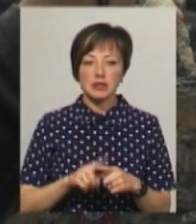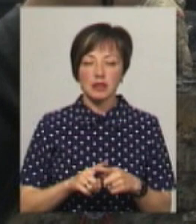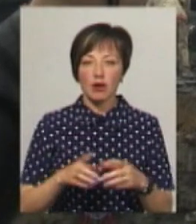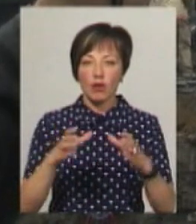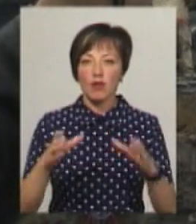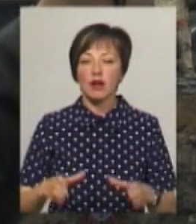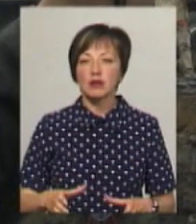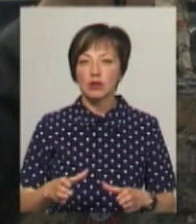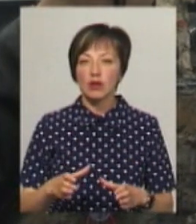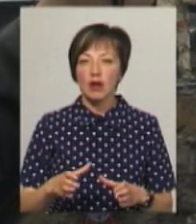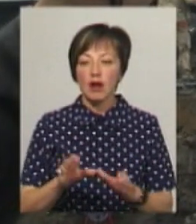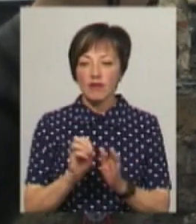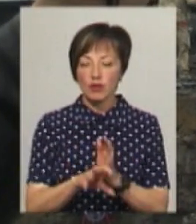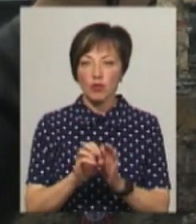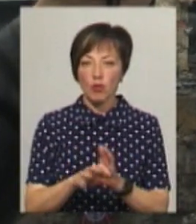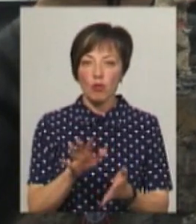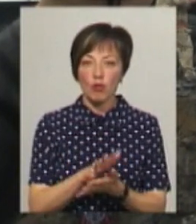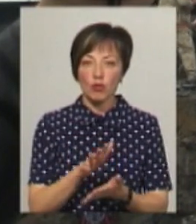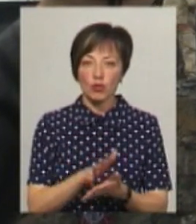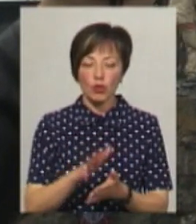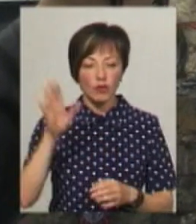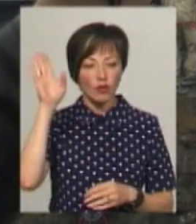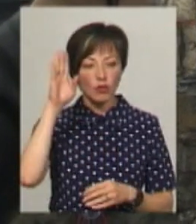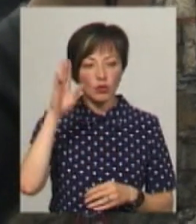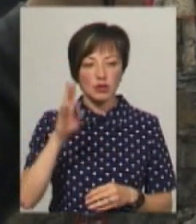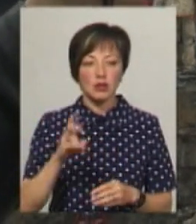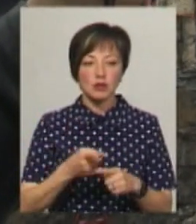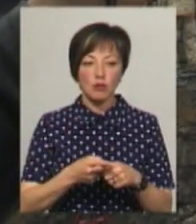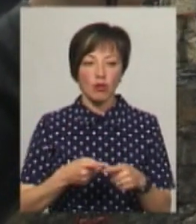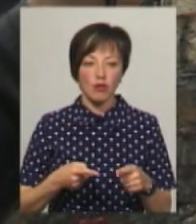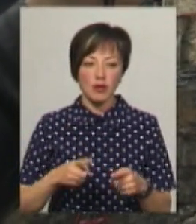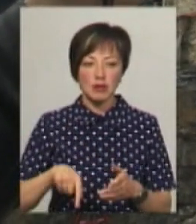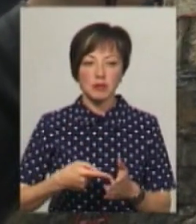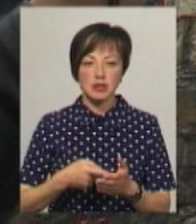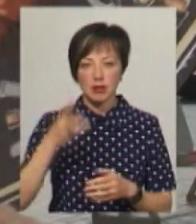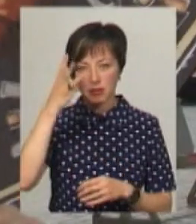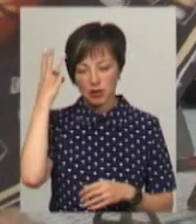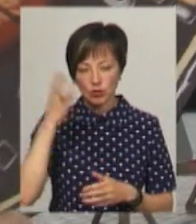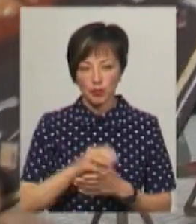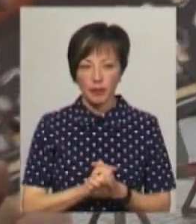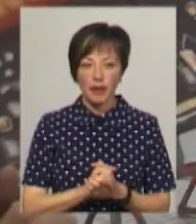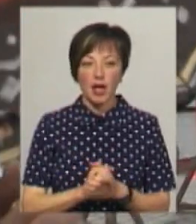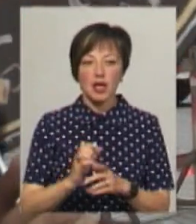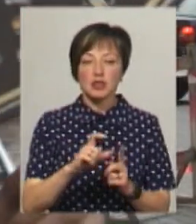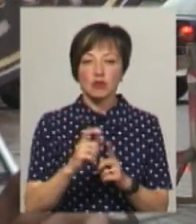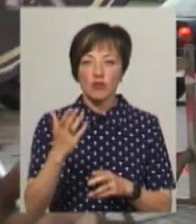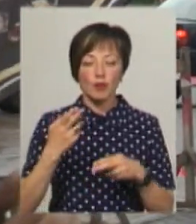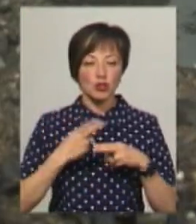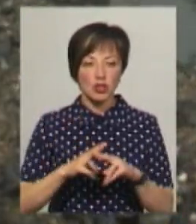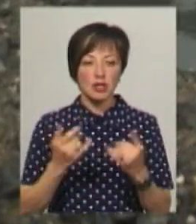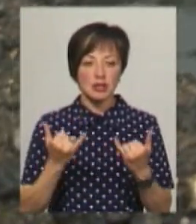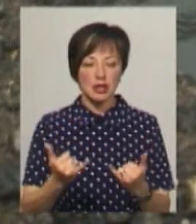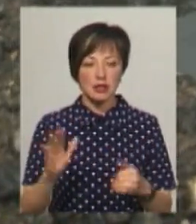який відводить господарчі побутові стічні води майже з половини міста Хмельницького. За словами Станіслава Міхальця,